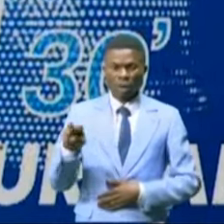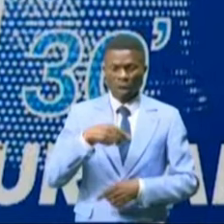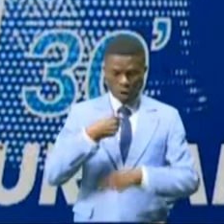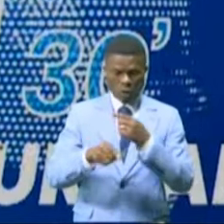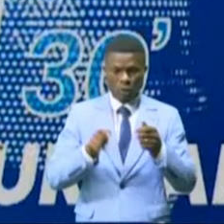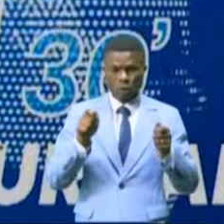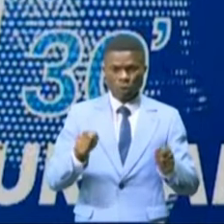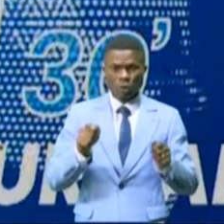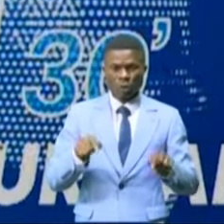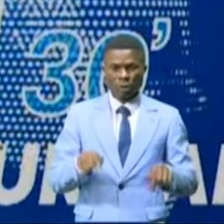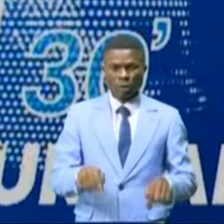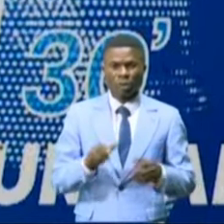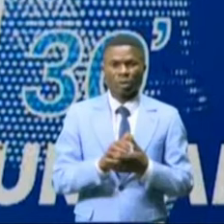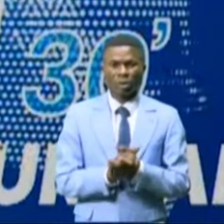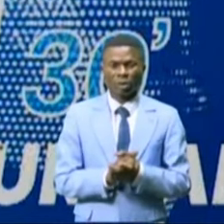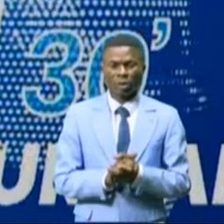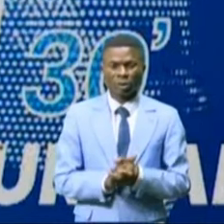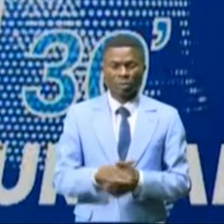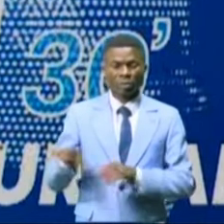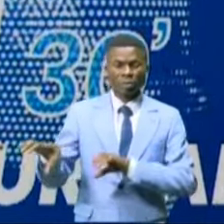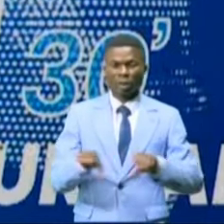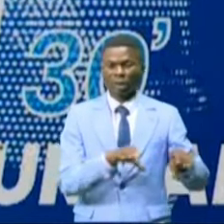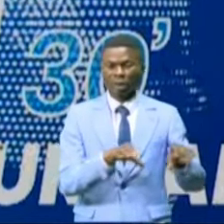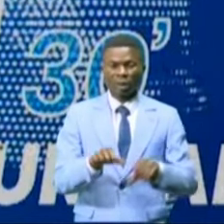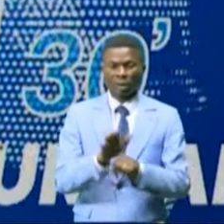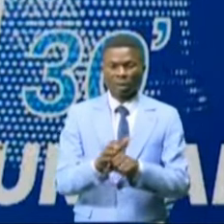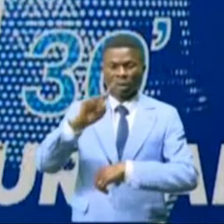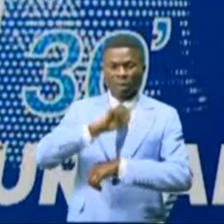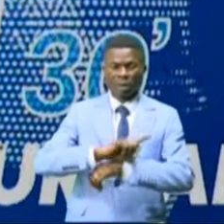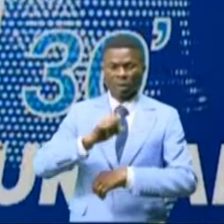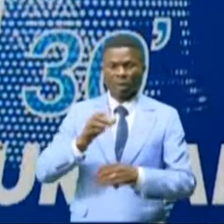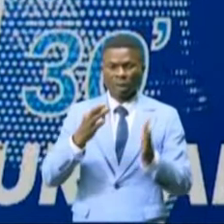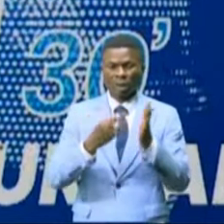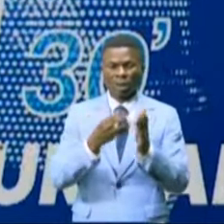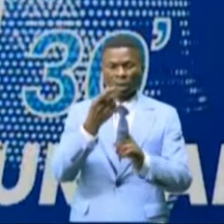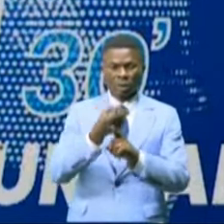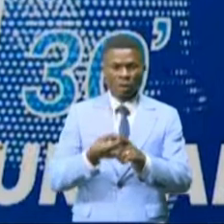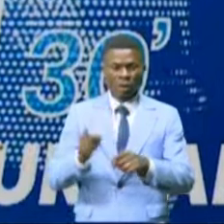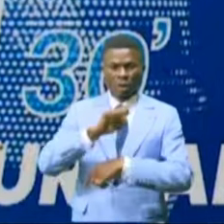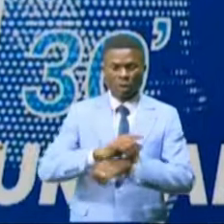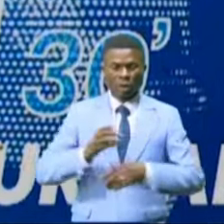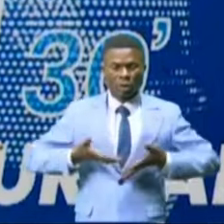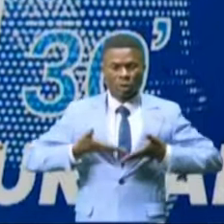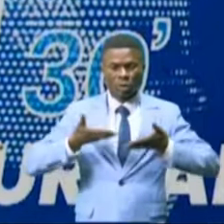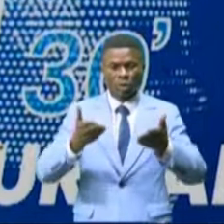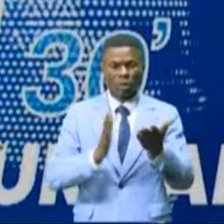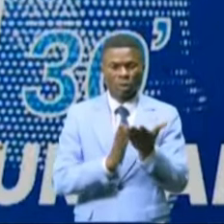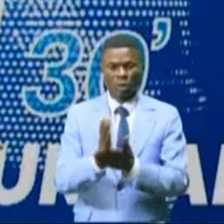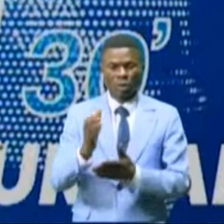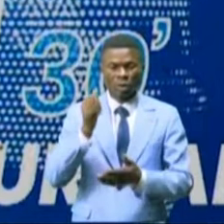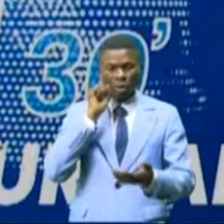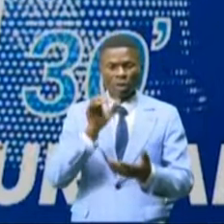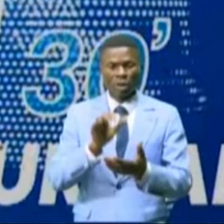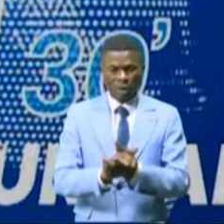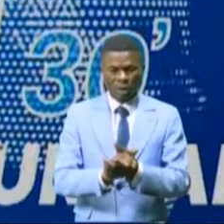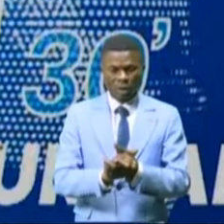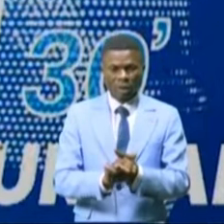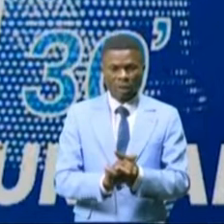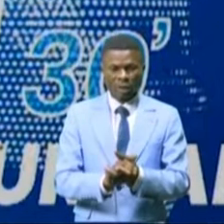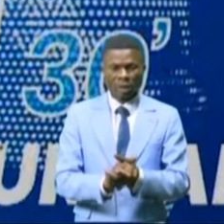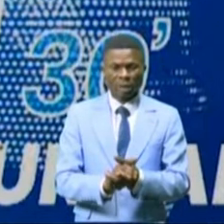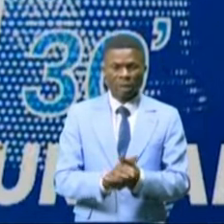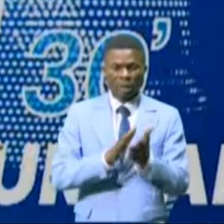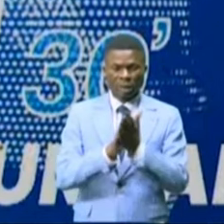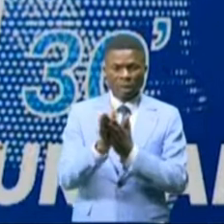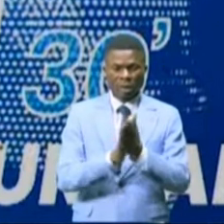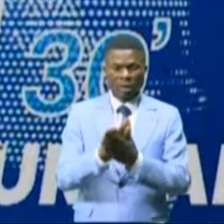l'ouverture de ce journal, les manifestations de la journée du 8 mars, journée consacrée aux droits des femmes, étaient